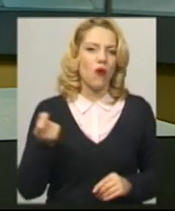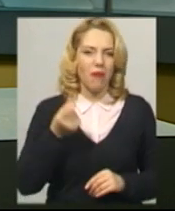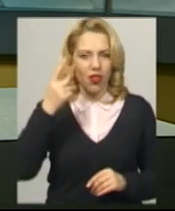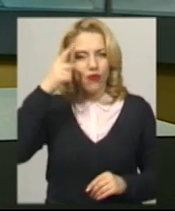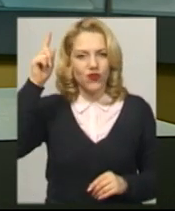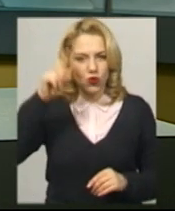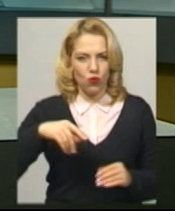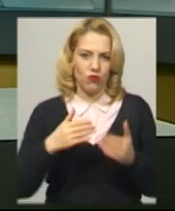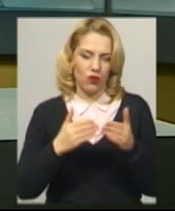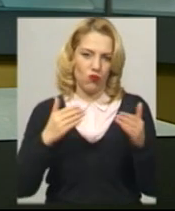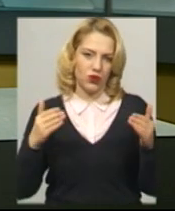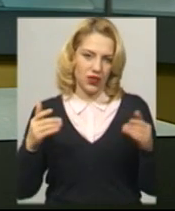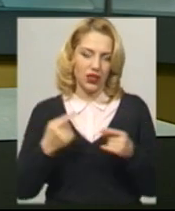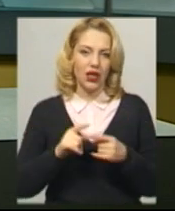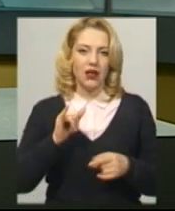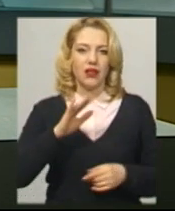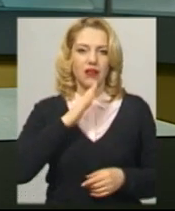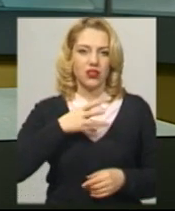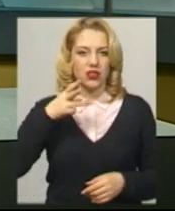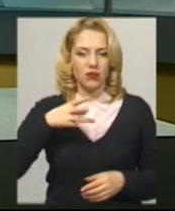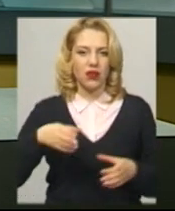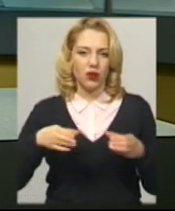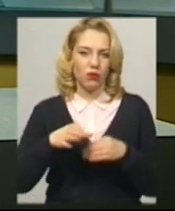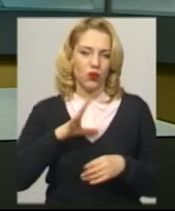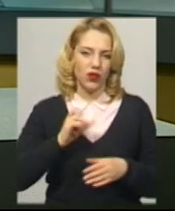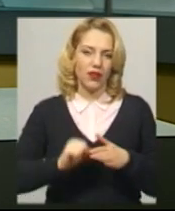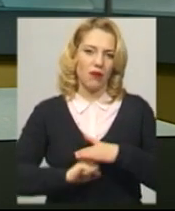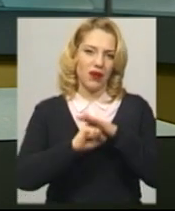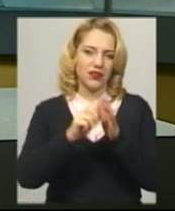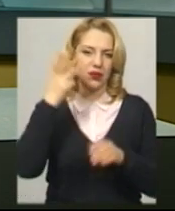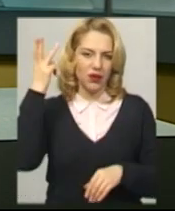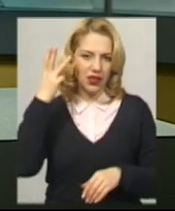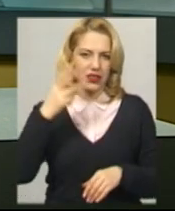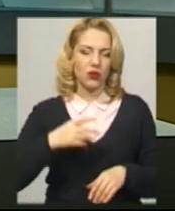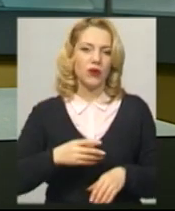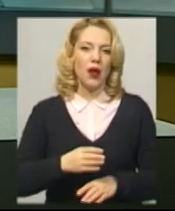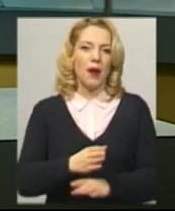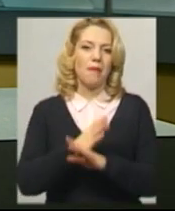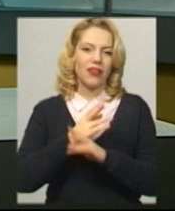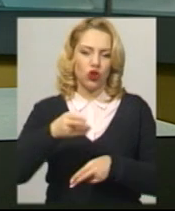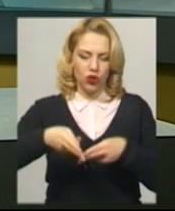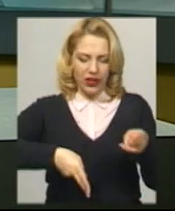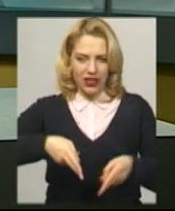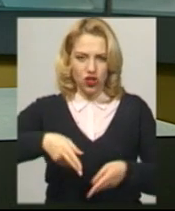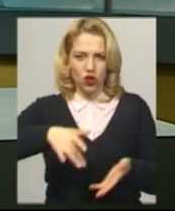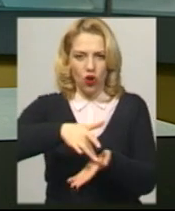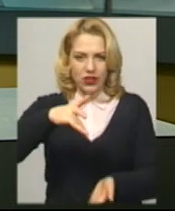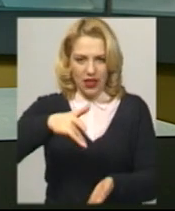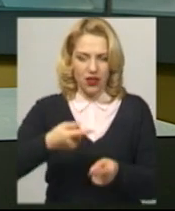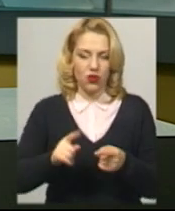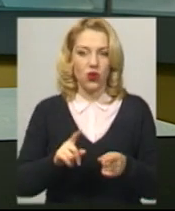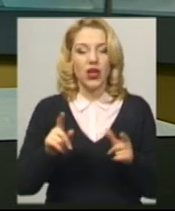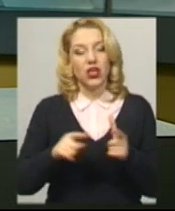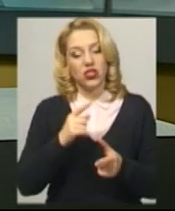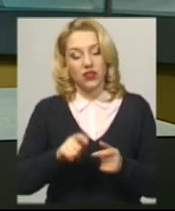Хмельниччини. Цього разу наша знімальна група побувала в музеї на базі Хмельницького обласного патологоанатомічного центру. Чи відкритий він